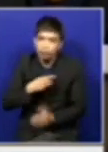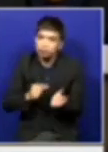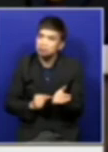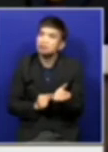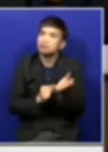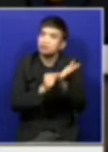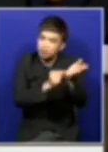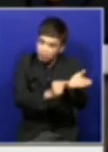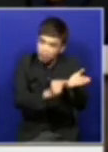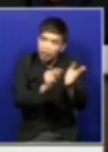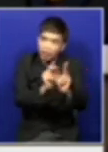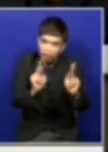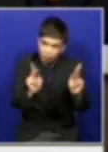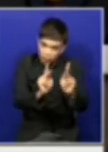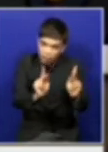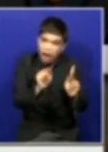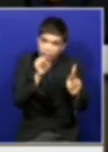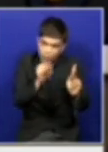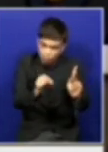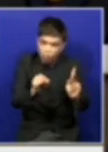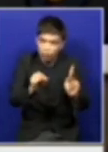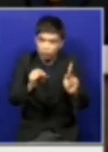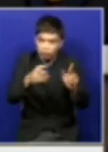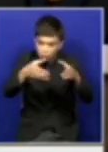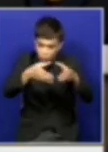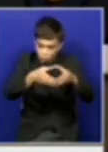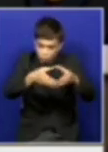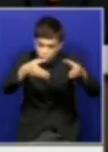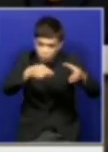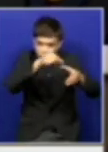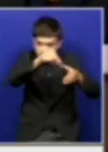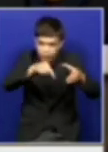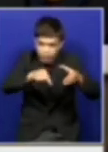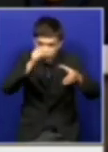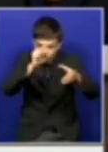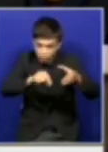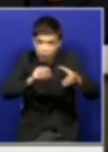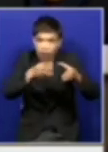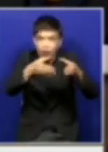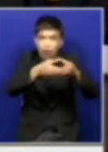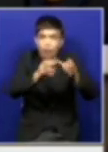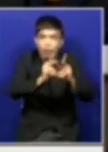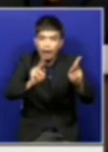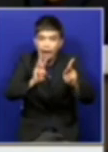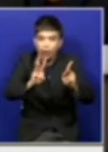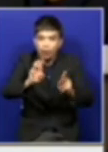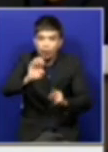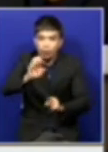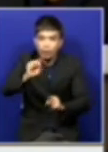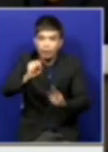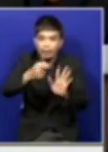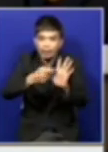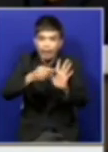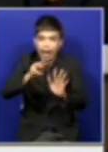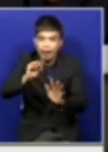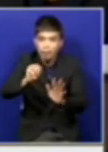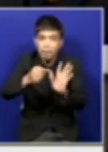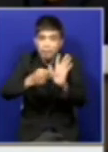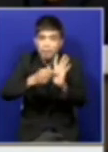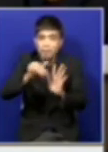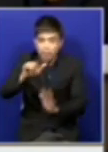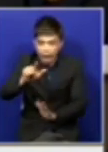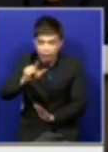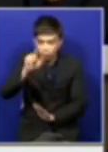ให้ตั้งกรรมาธิการวิสามันขึ้นมาเพื่อที่จะควบคุมตรวจสอบในการใช้จ่ายเงินของรัฐบ